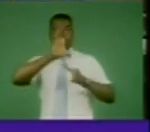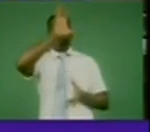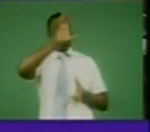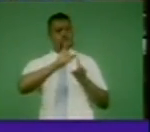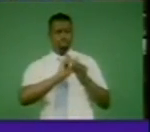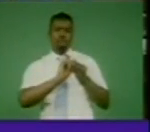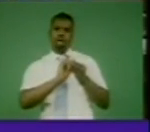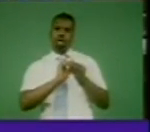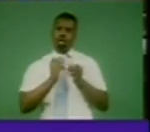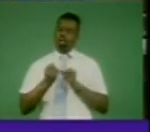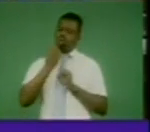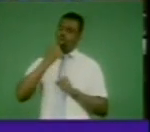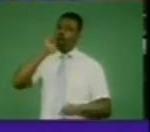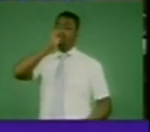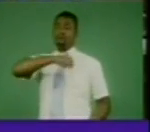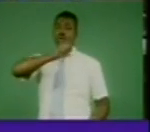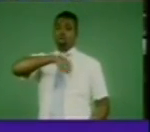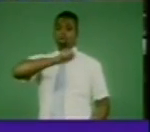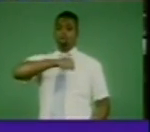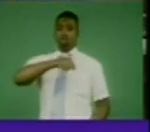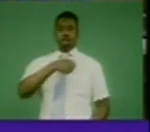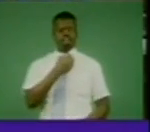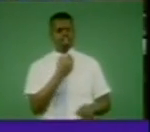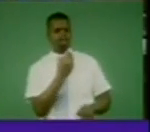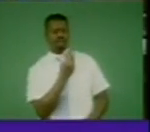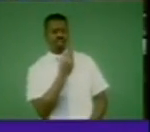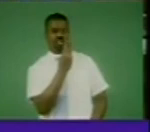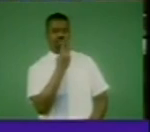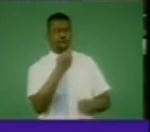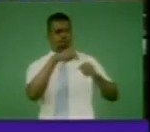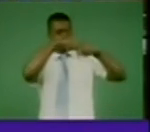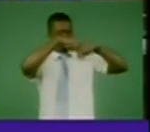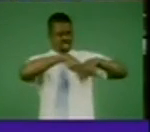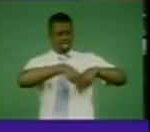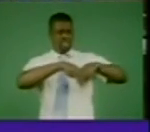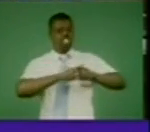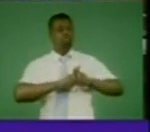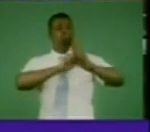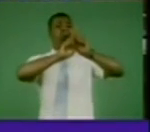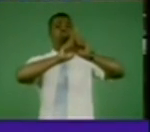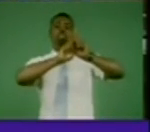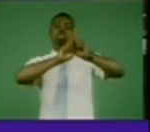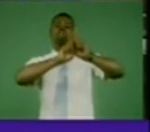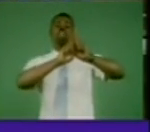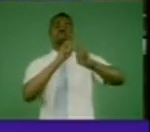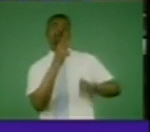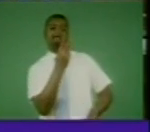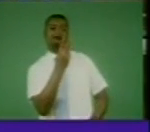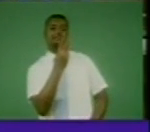ndio ilikuwa ni kura 33 kura za chini na kura 34 kura za juu katika sura